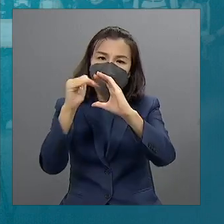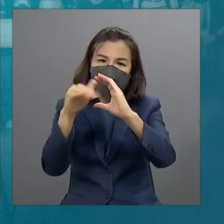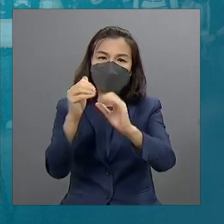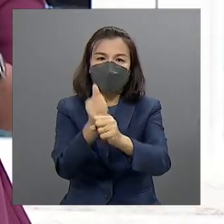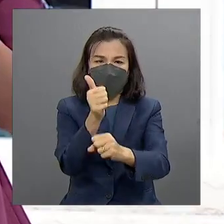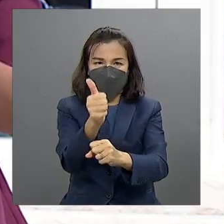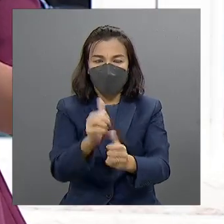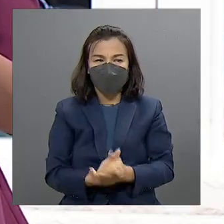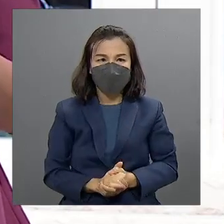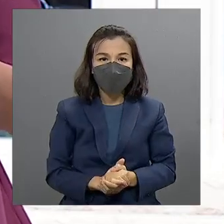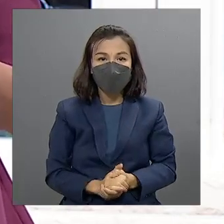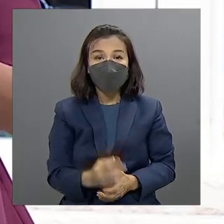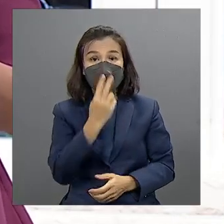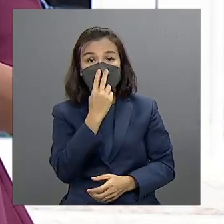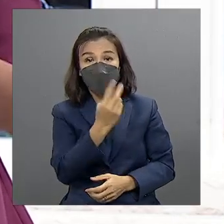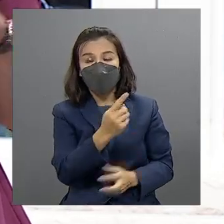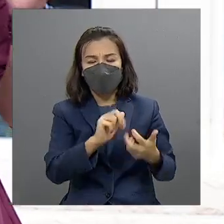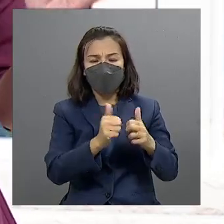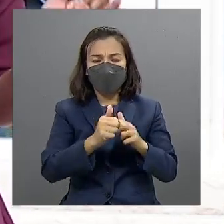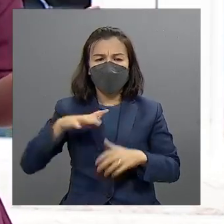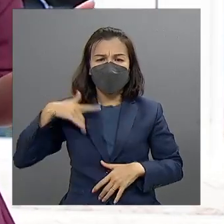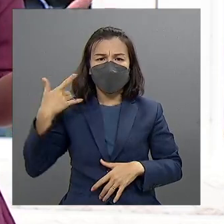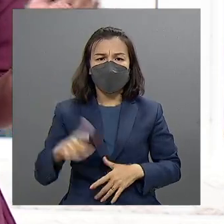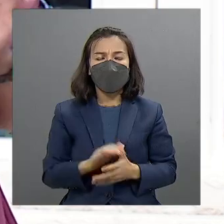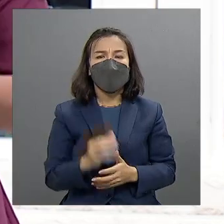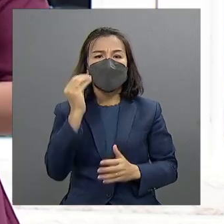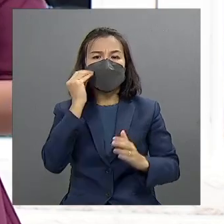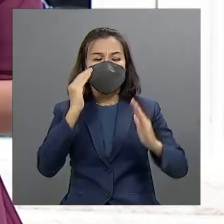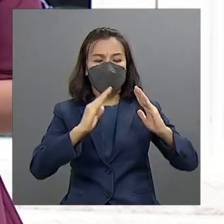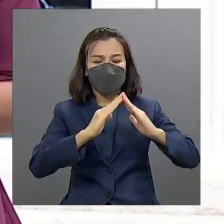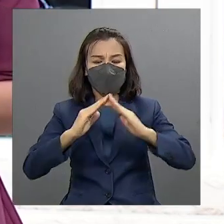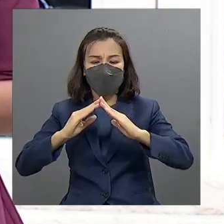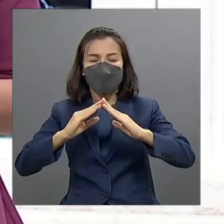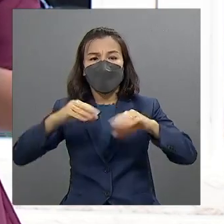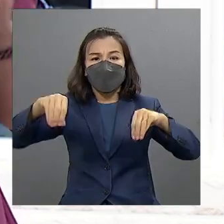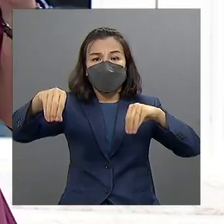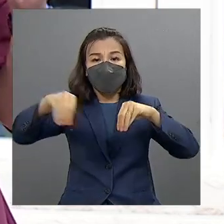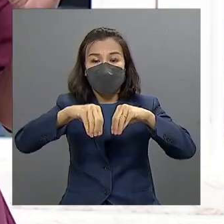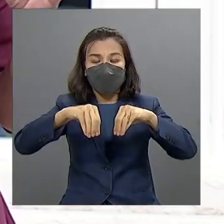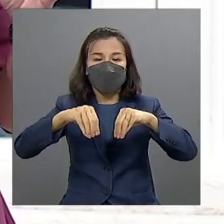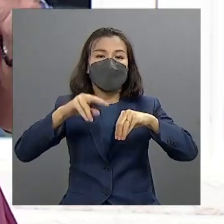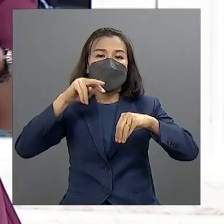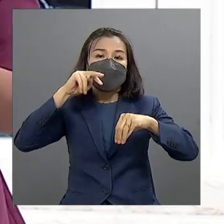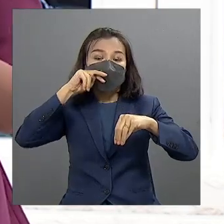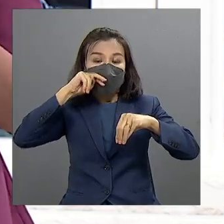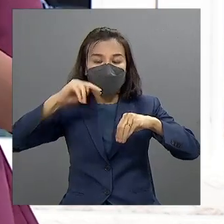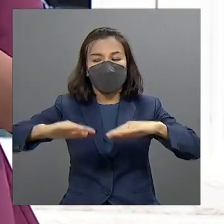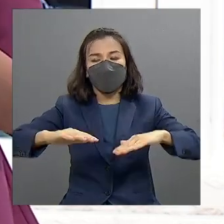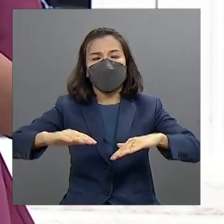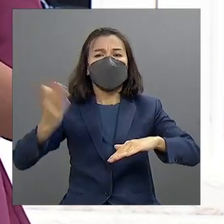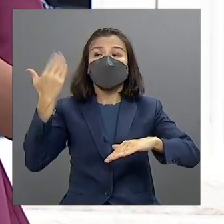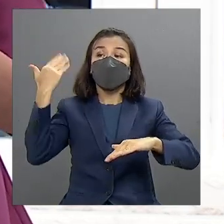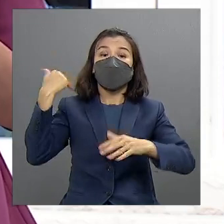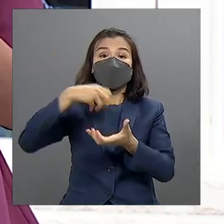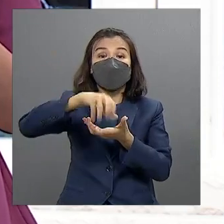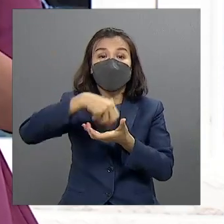ความทุกใจของคนทอยู่ริมตะหลงค่คุผชม ตอนหน้านี้เรานำเสนอปัหาน้ำท่วมจำได้ใชไคะวาไน้ำชีนลนตะหลิ